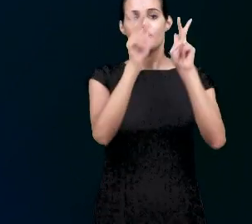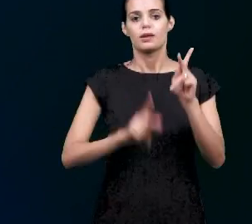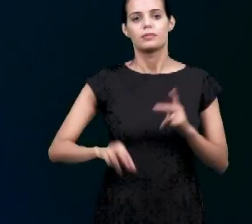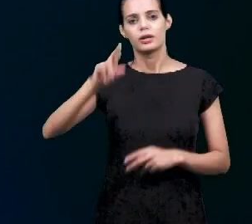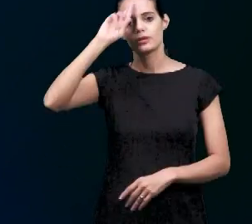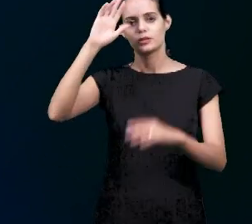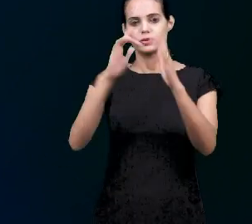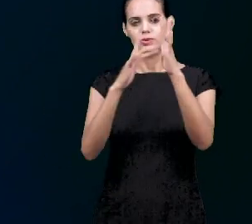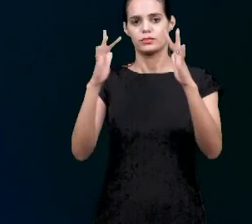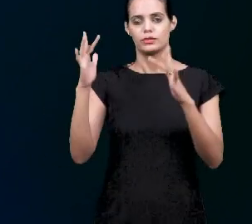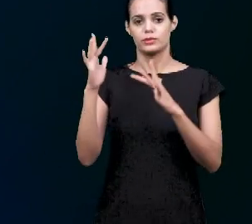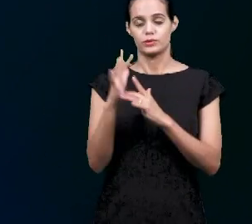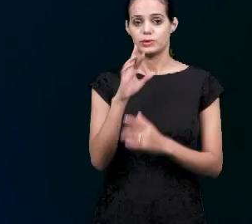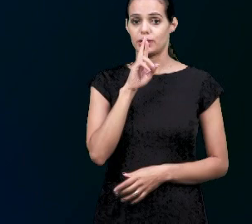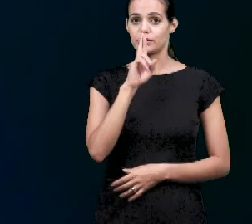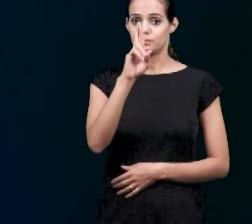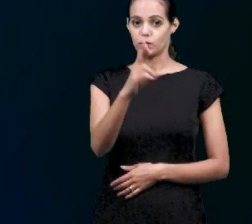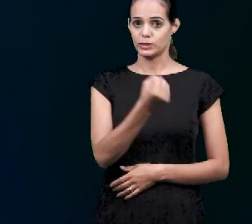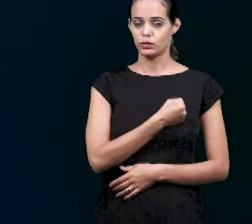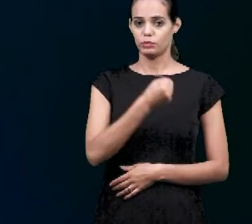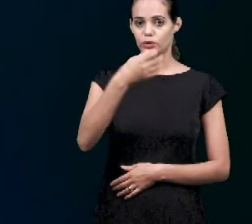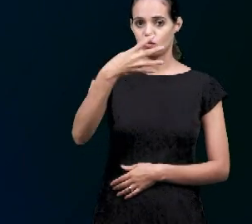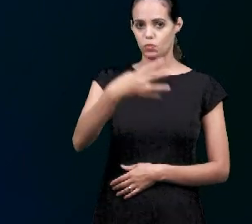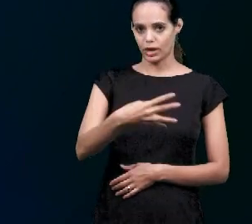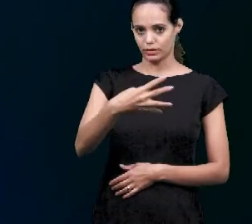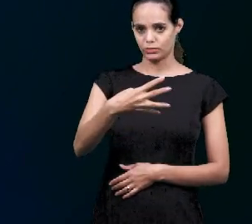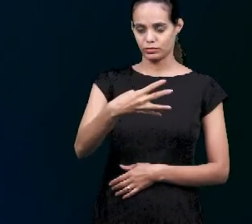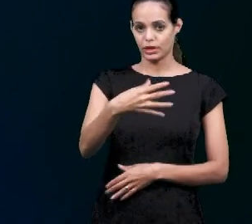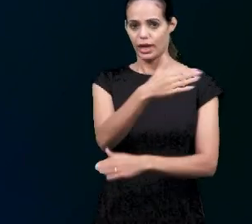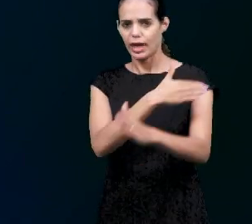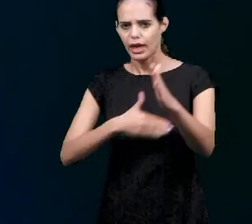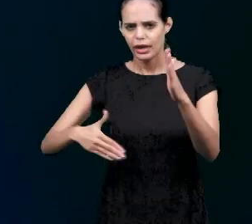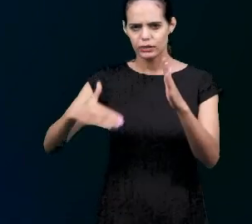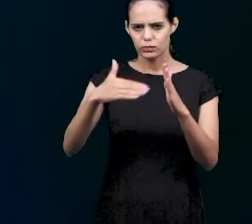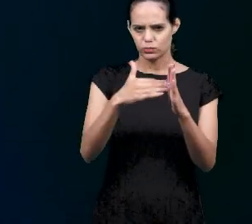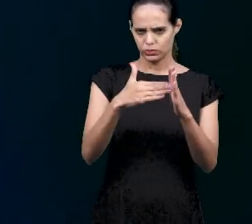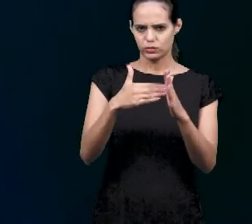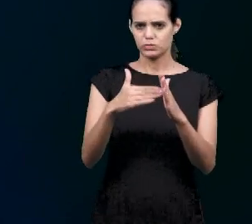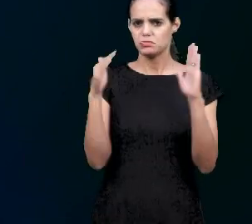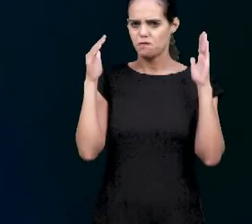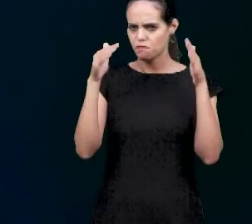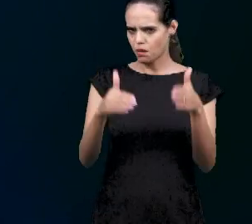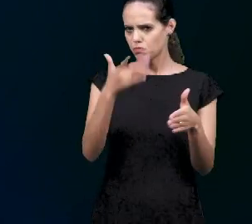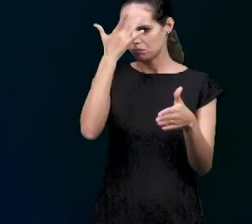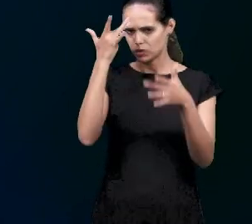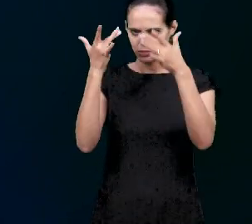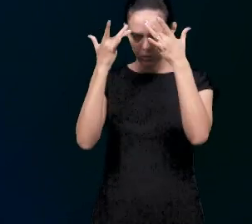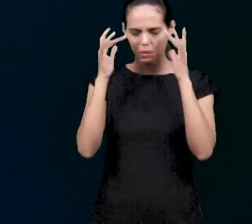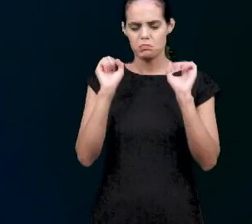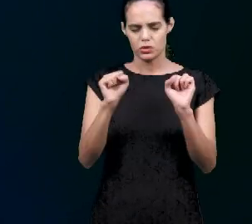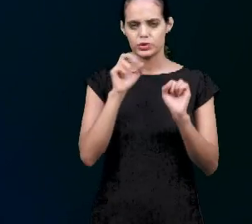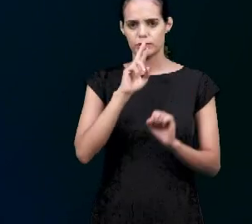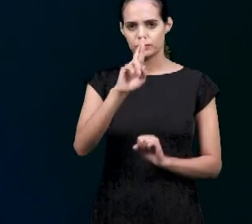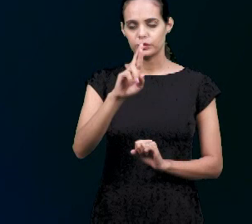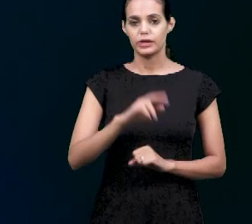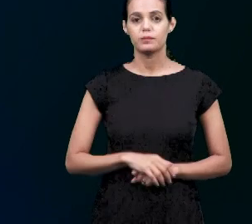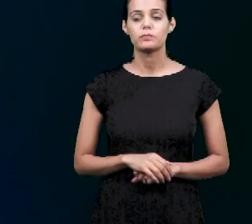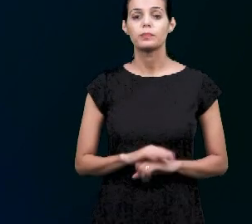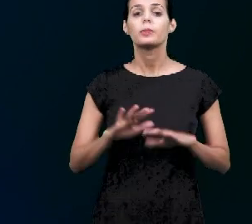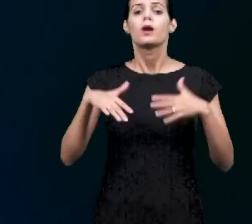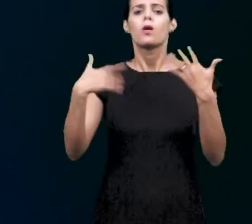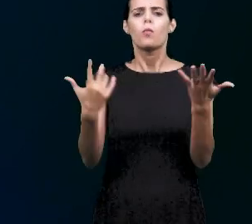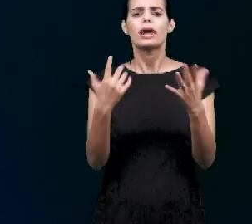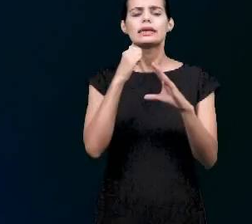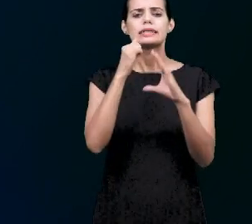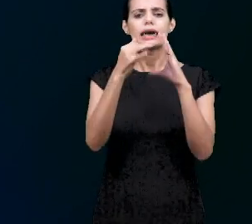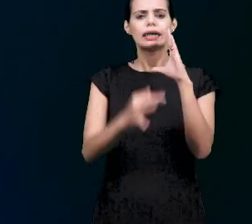qui a été faite à tous, le Seigneur veut que nous l'adorions en esprit en vérité. Et cela peut être fait véritablement dans